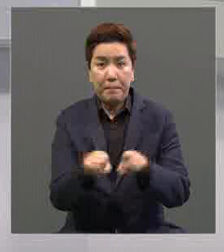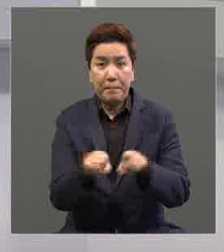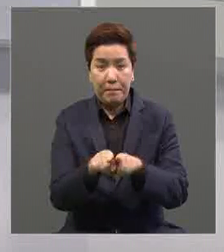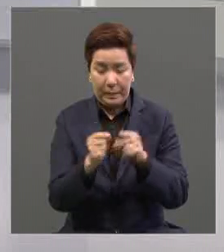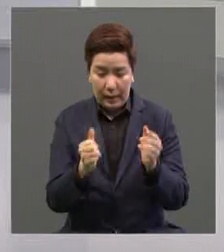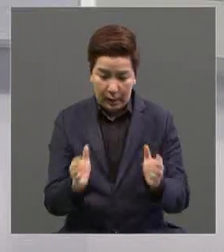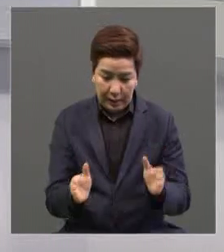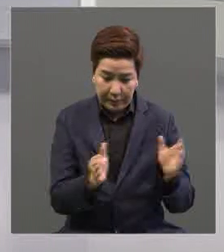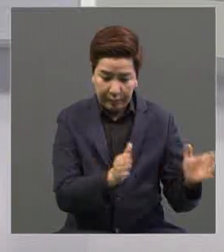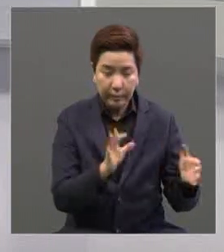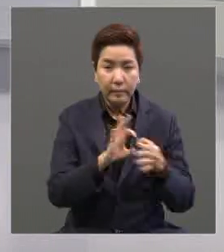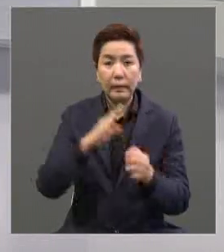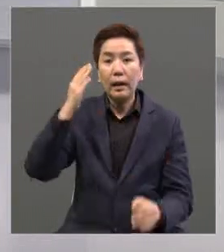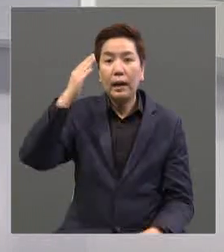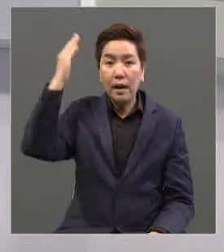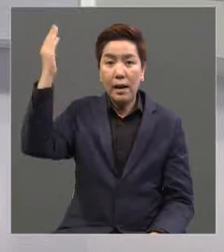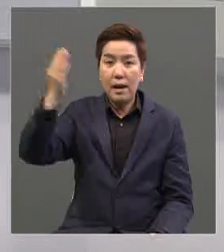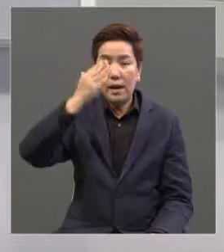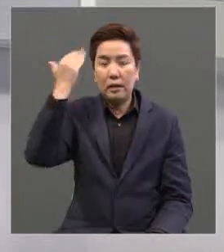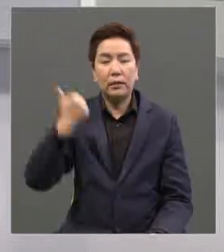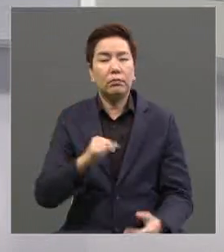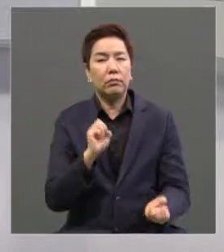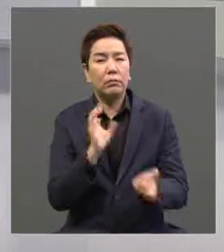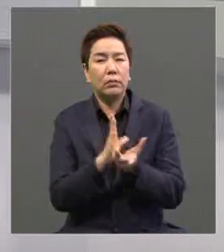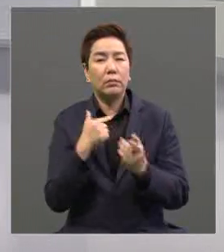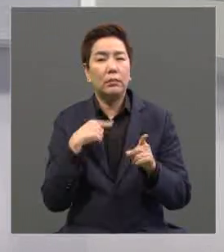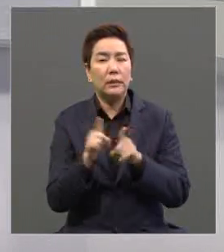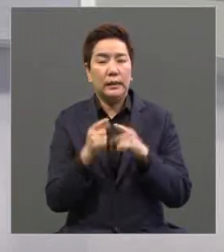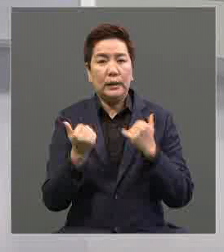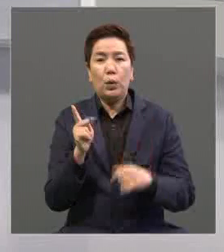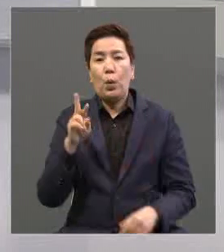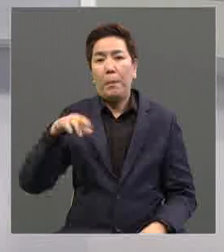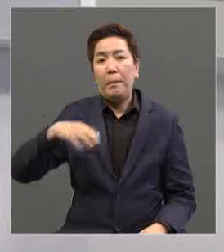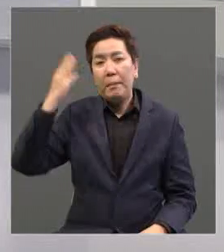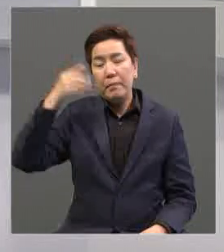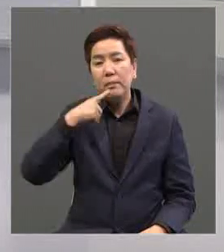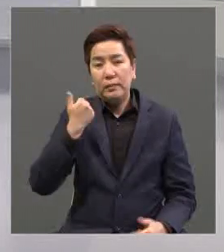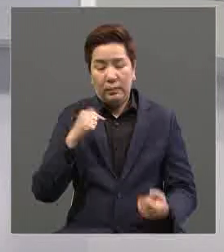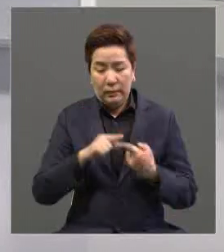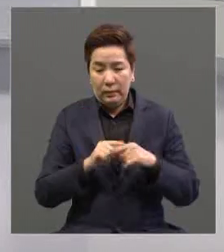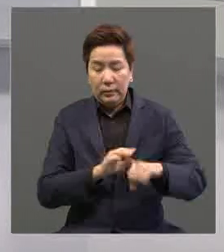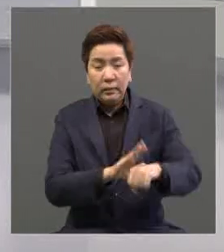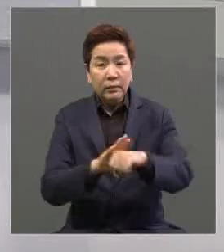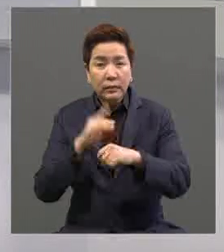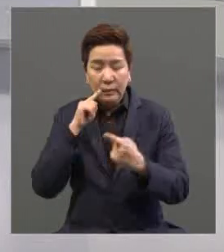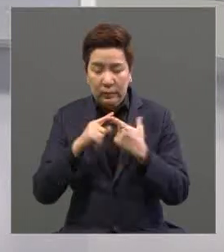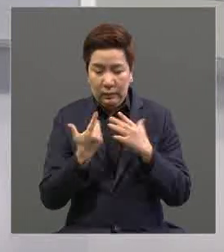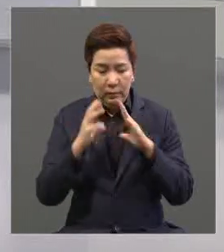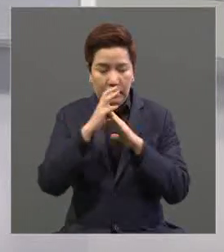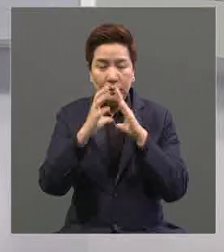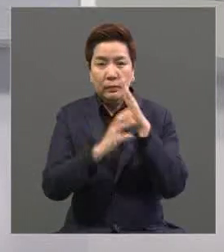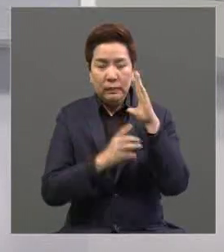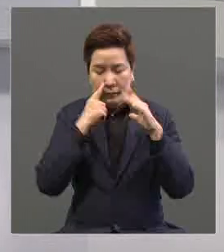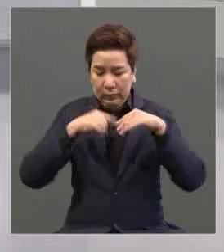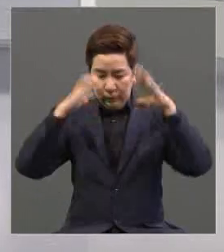ครับกลับมาที่เรื่องของสภาพอากาศนะครับช่วงนี้สภาพอากาศแปรปรวนหน่อยนะครับวันนี้ทางกรมอุตุนิยมวิทยาเขาได้ออกมาเตือนนะครับหลายๆภาคจ